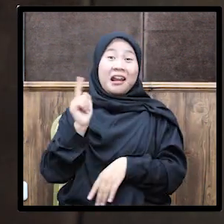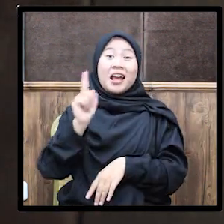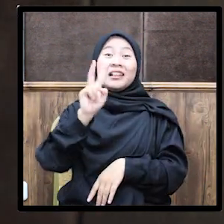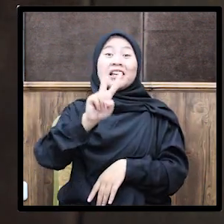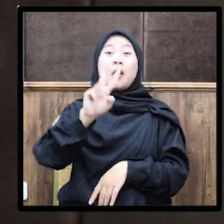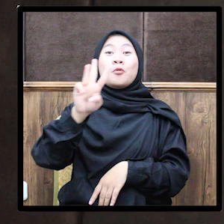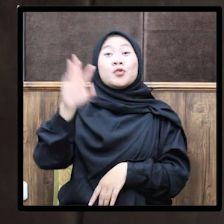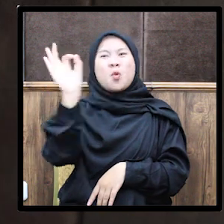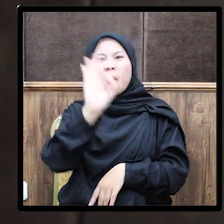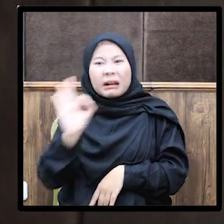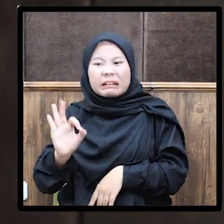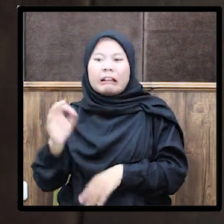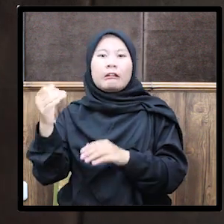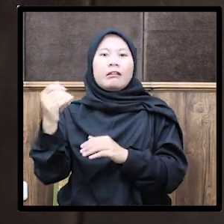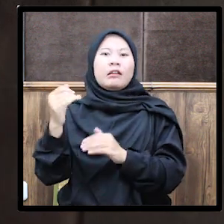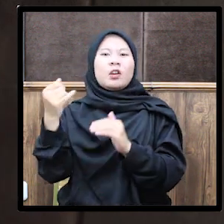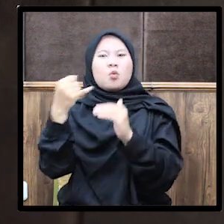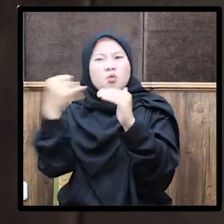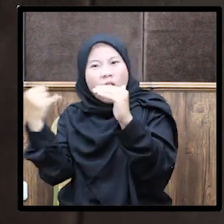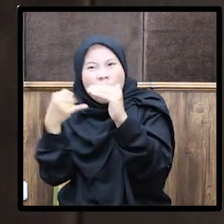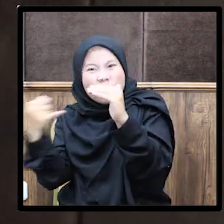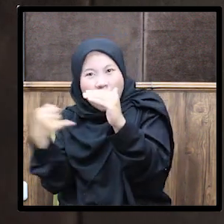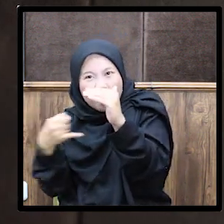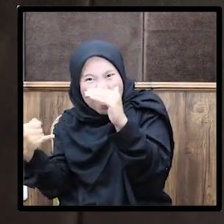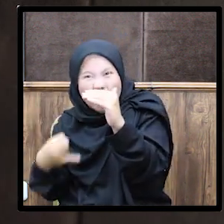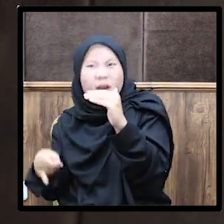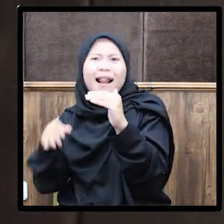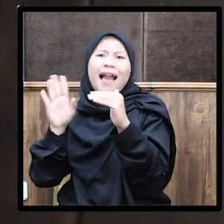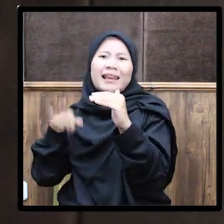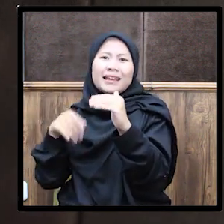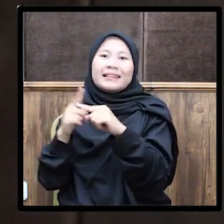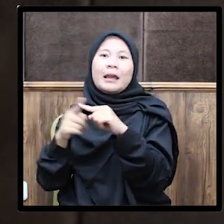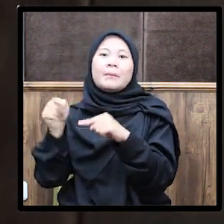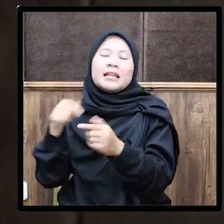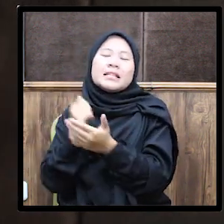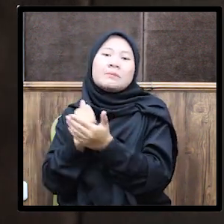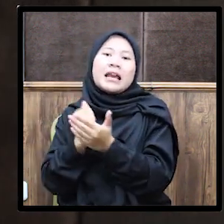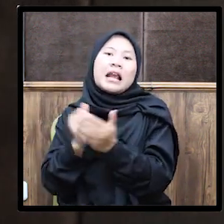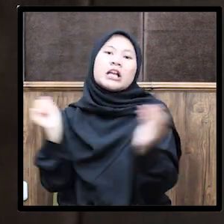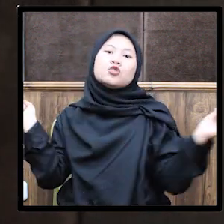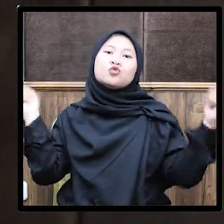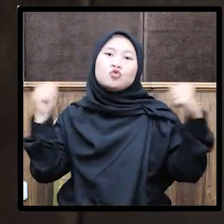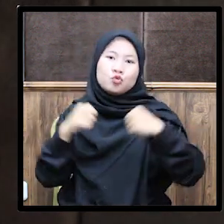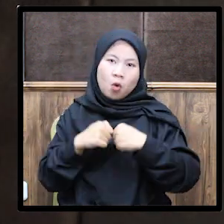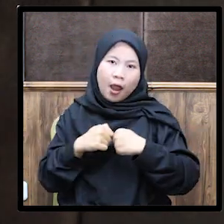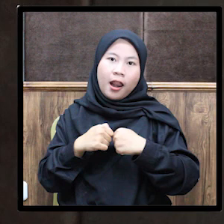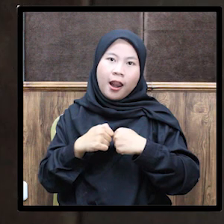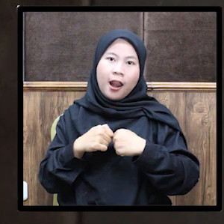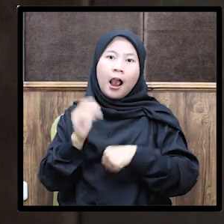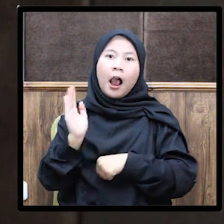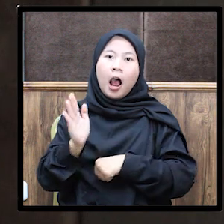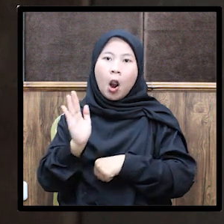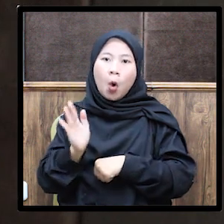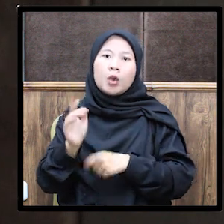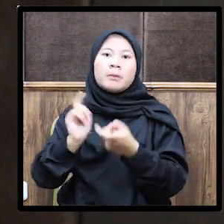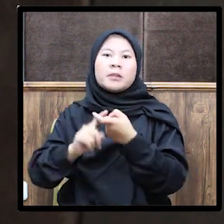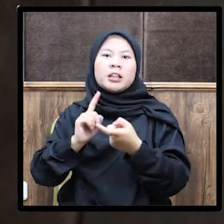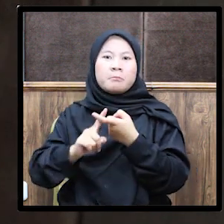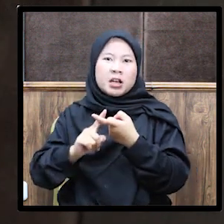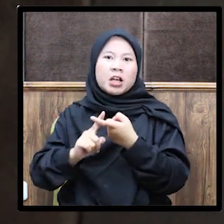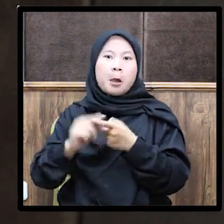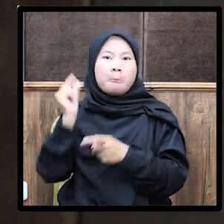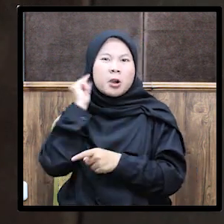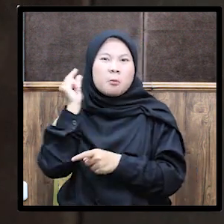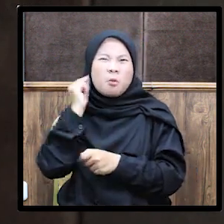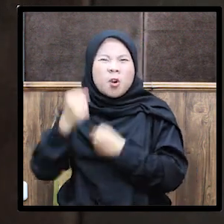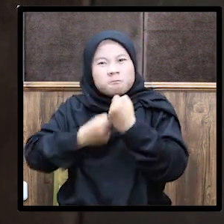30% dikurang-kurangi lagi gitu. Tapi itu bentuk afirmasi ketika teman-teman gerakan perempuan ingin punya